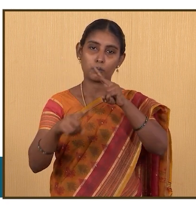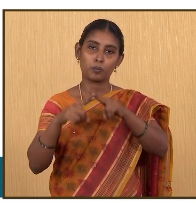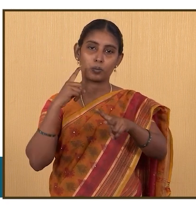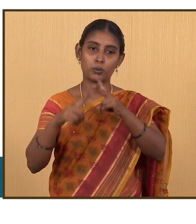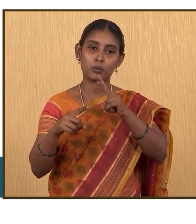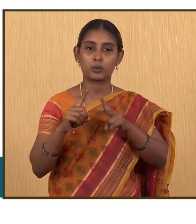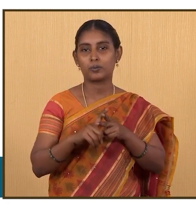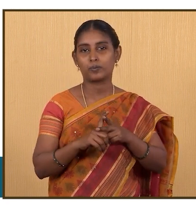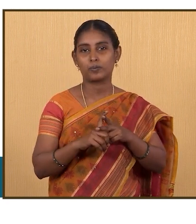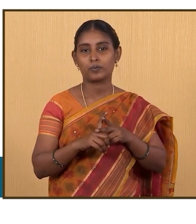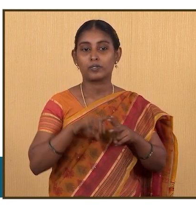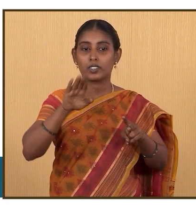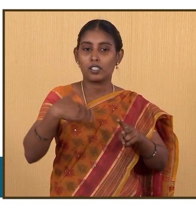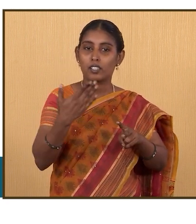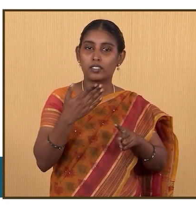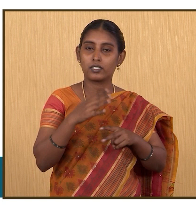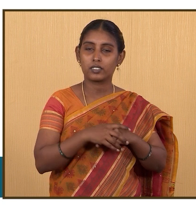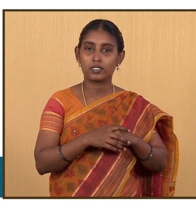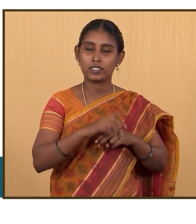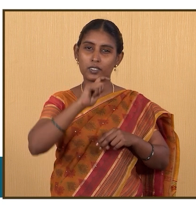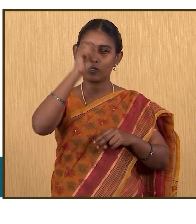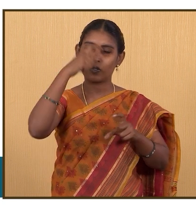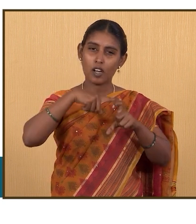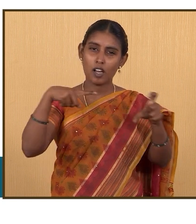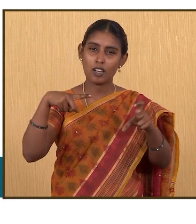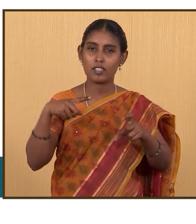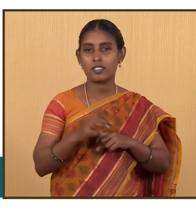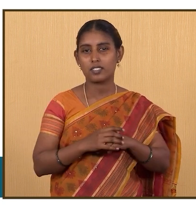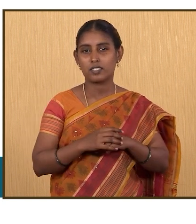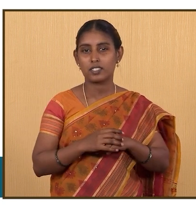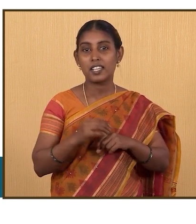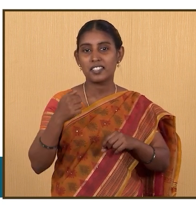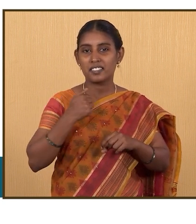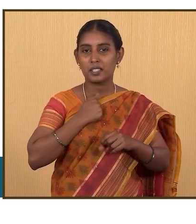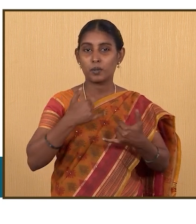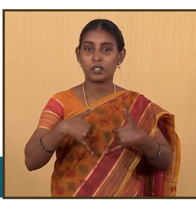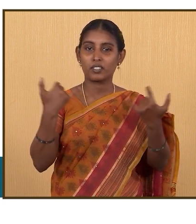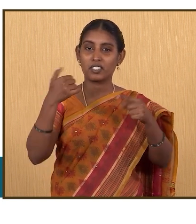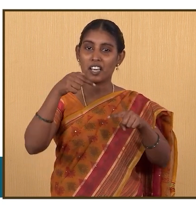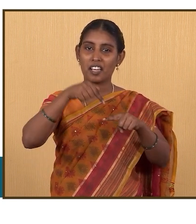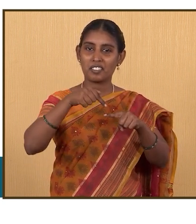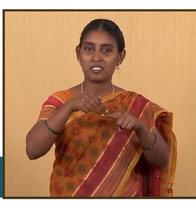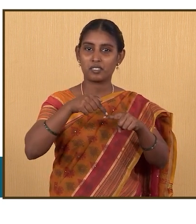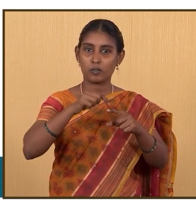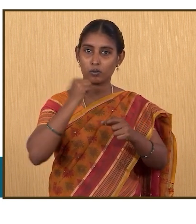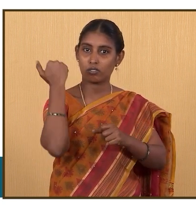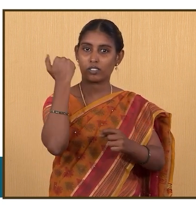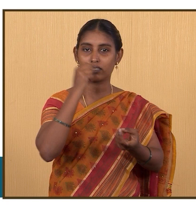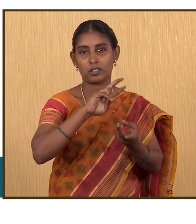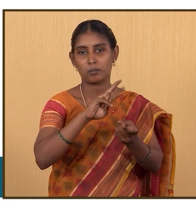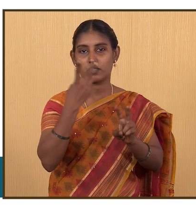நடைபெறும். இதுக்கப்புறம் பார்த்தோன்னா ஆங்கிலேயர்கள் வந்து நம்ம இந்திய அரசியலில் மிகப்பெரிய